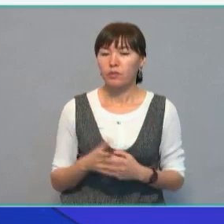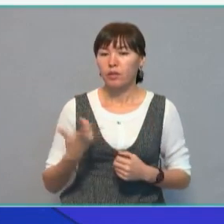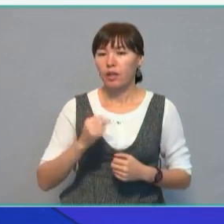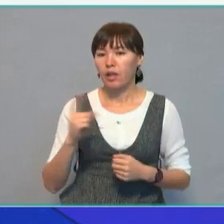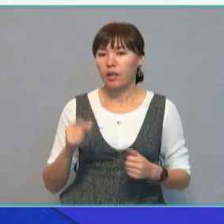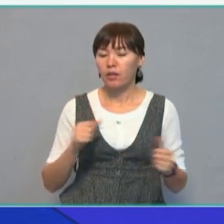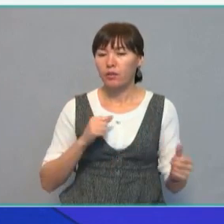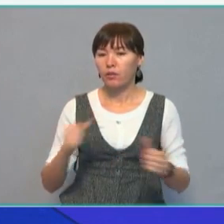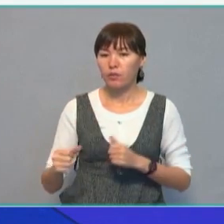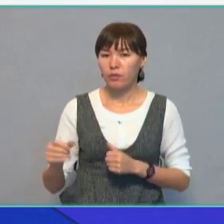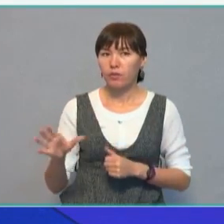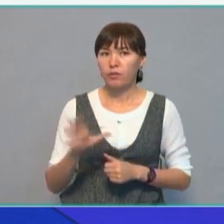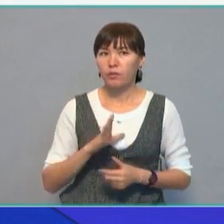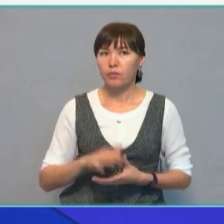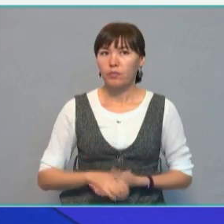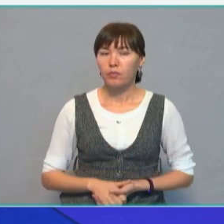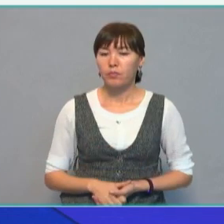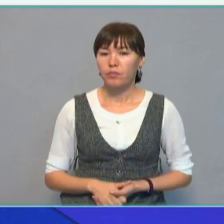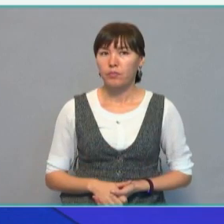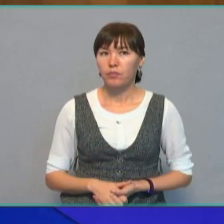газа сигналистаты орнатуда.